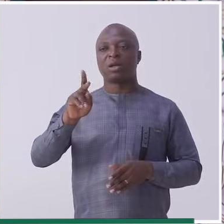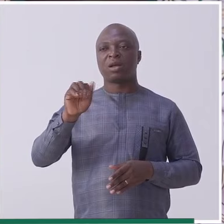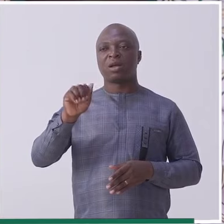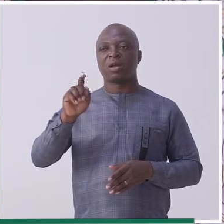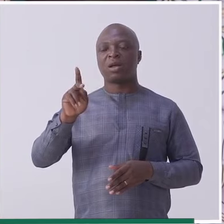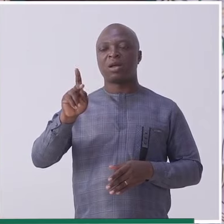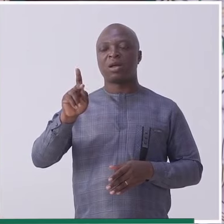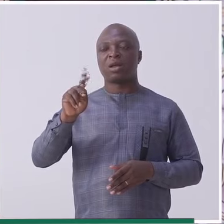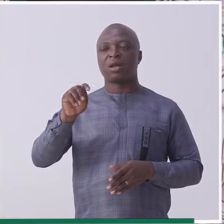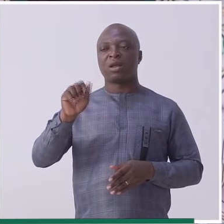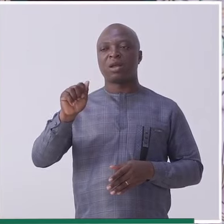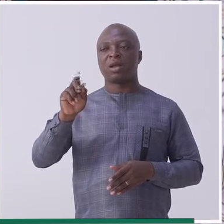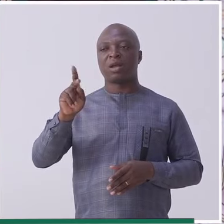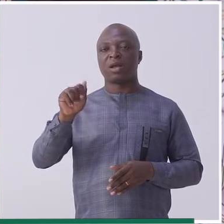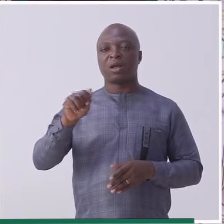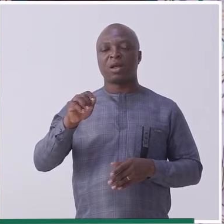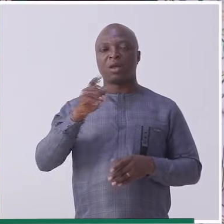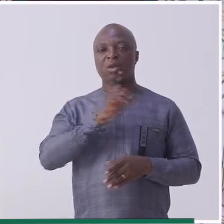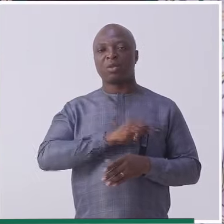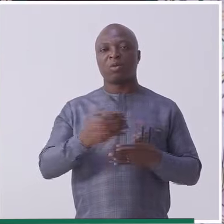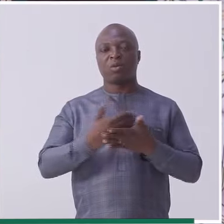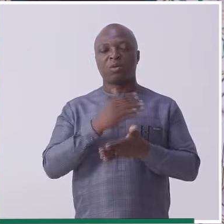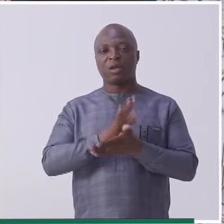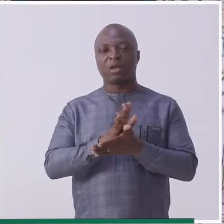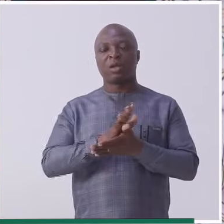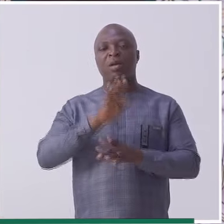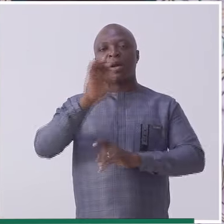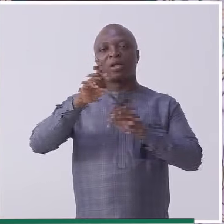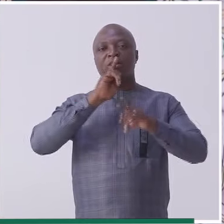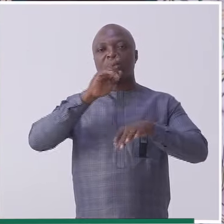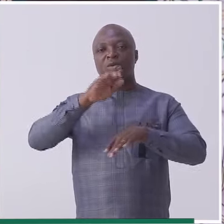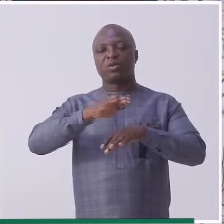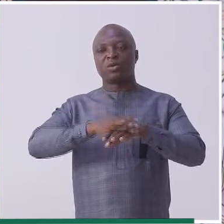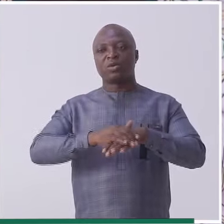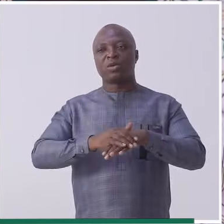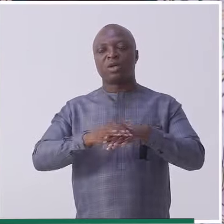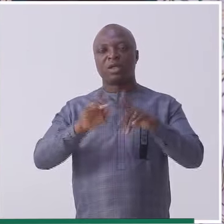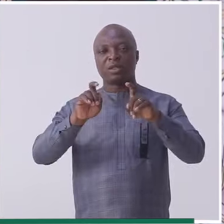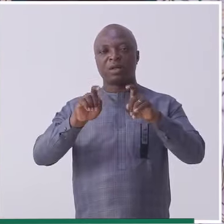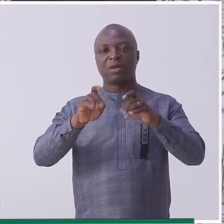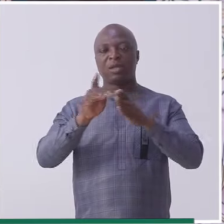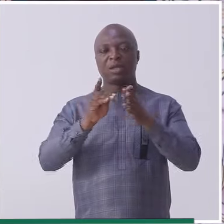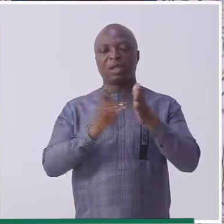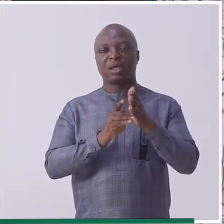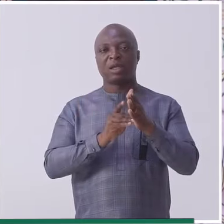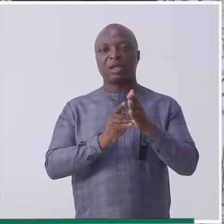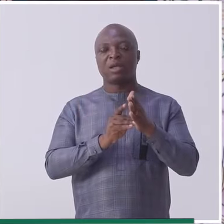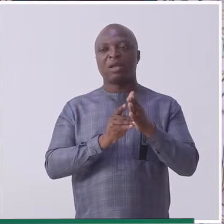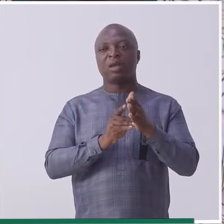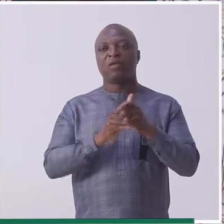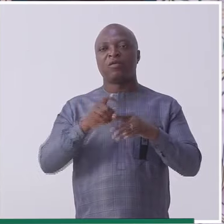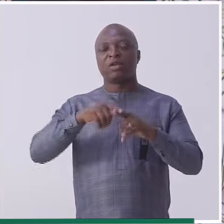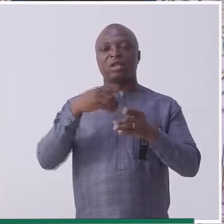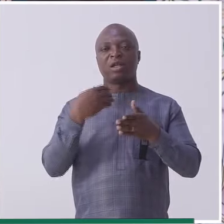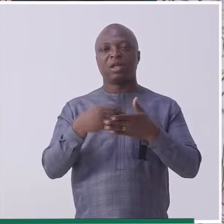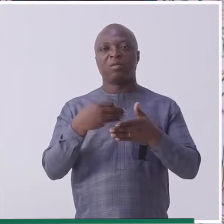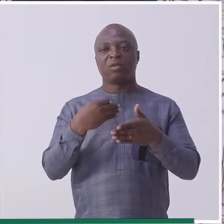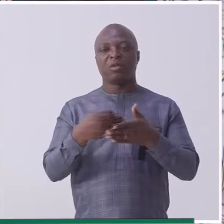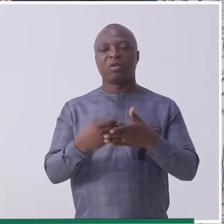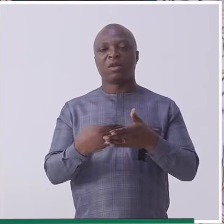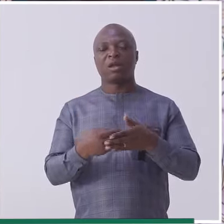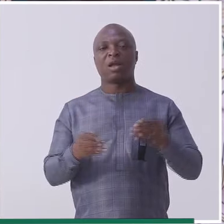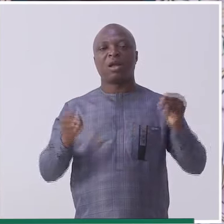Press. Ma question porte sur l'examen du décret fixant les montants du cautionnement à